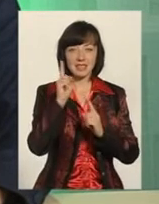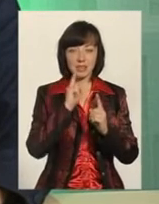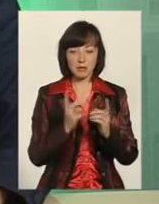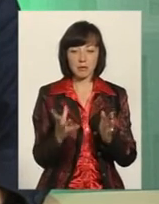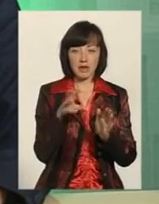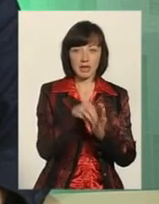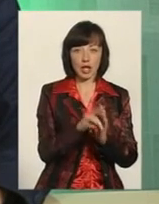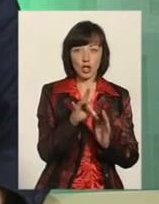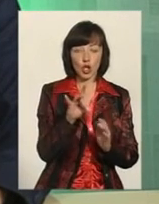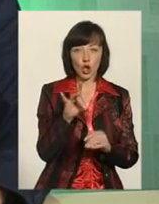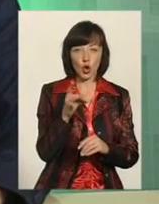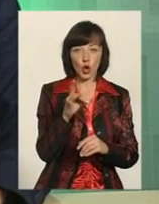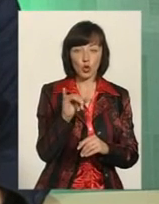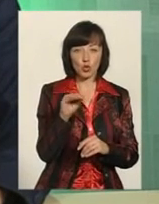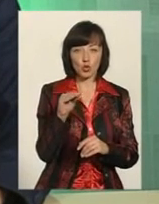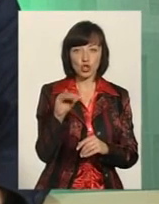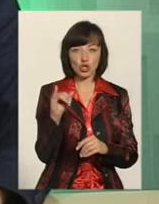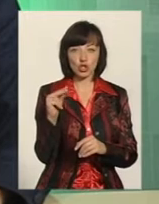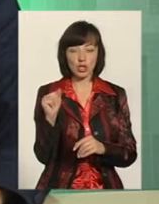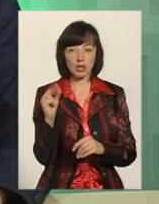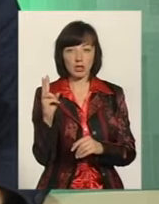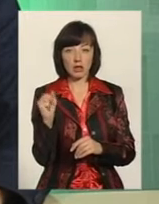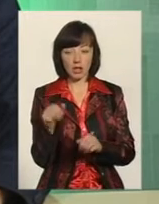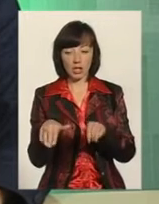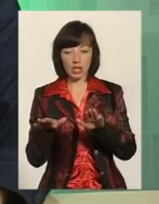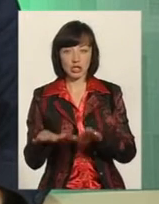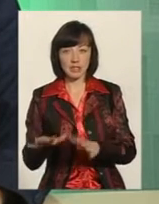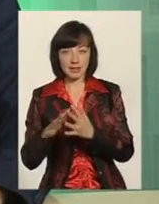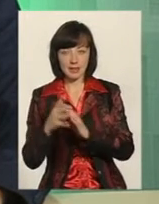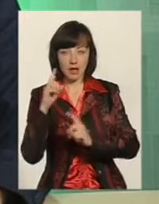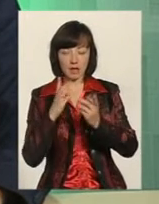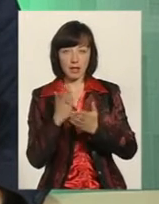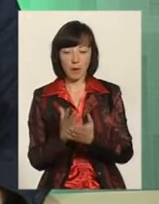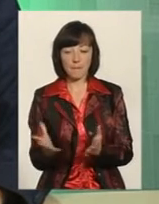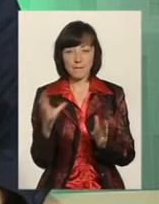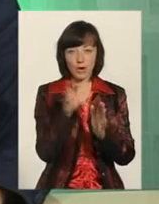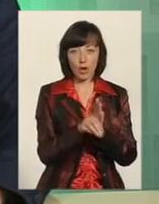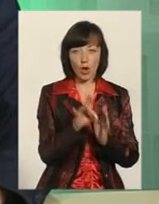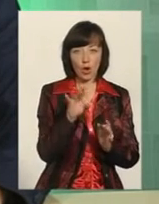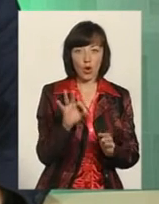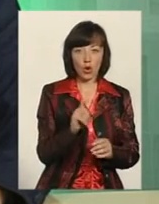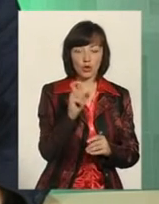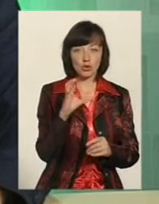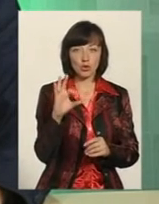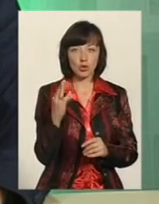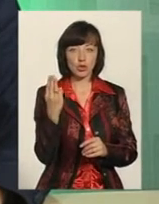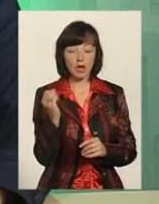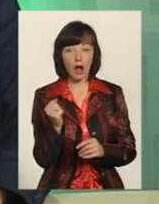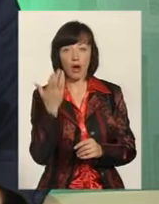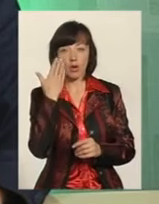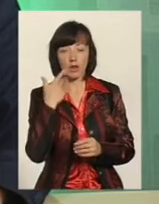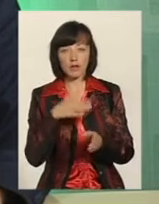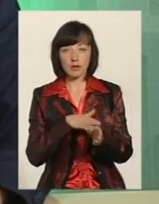приєднати Ружичанку. Було звернення Ружичанської сільської ради, рішення про приєднання до Росошанської. Але після того, як